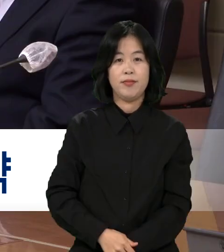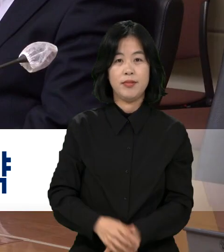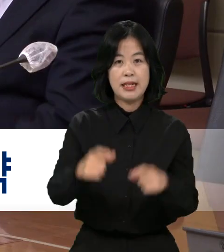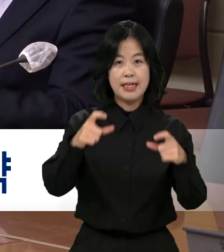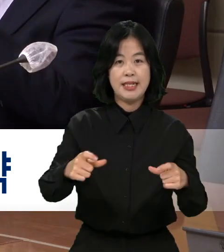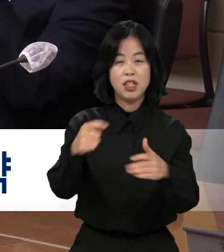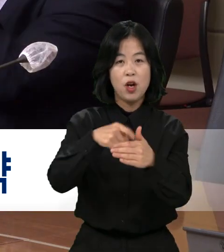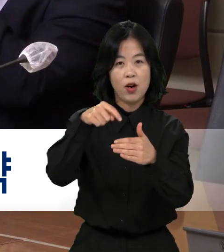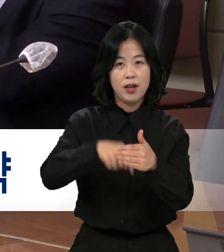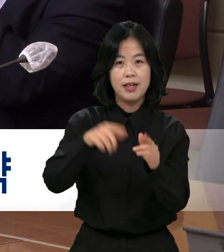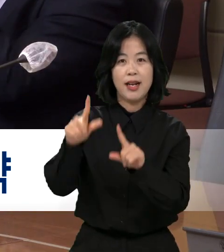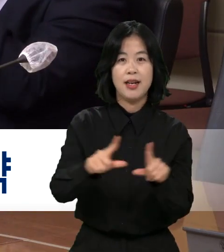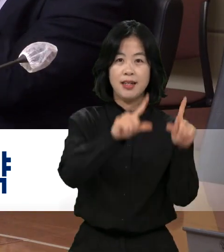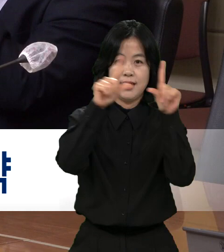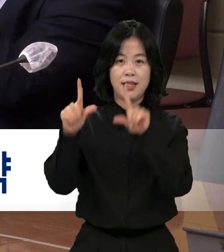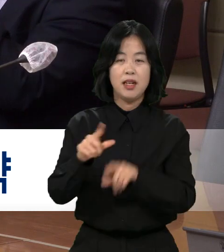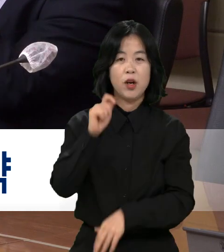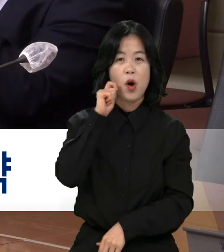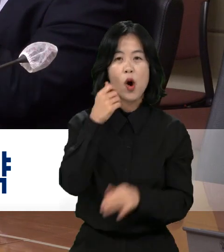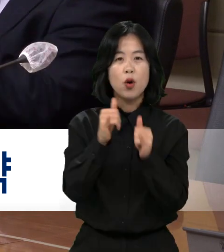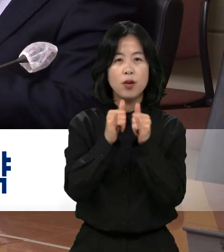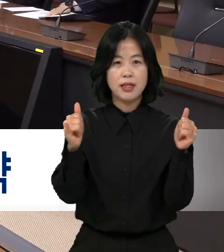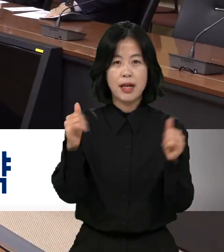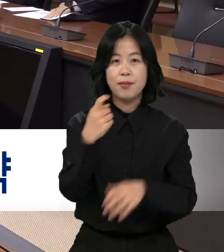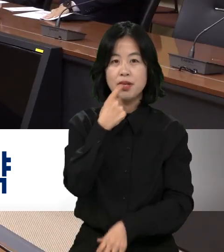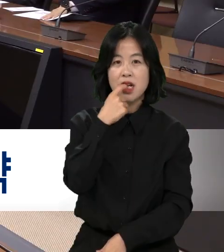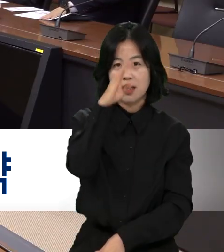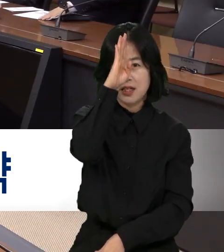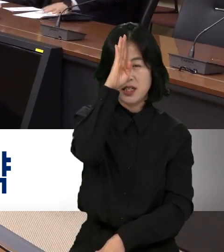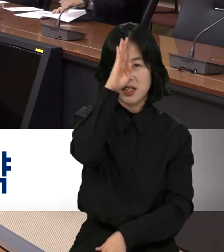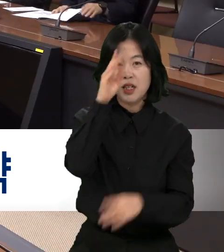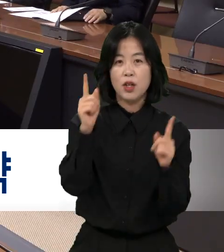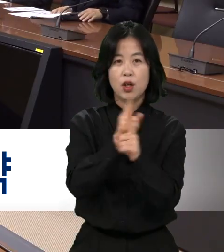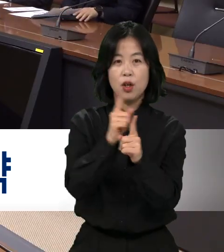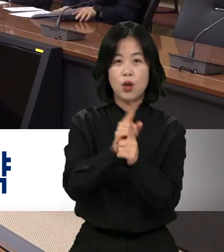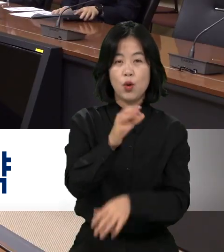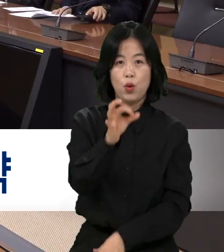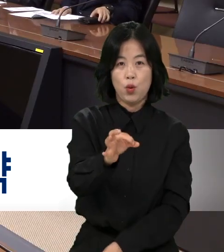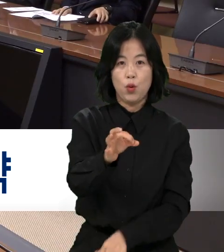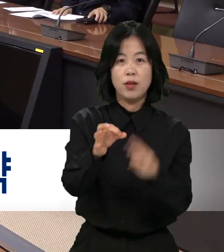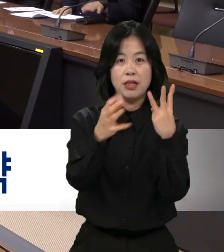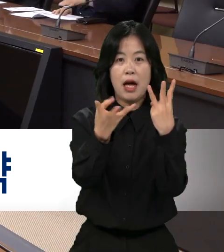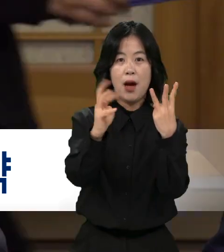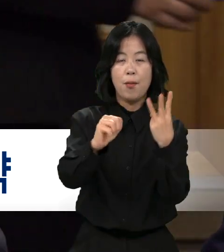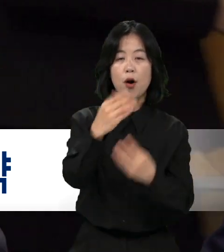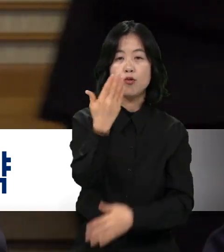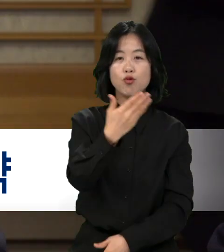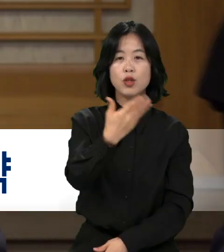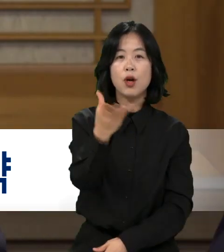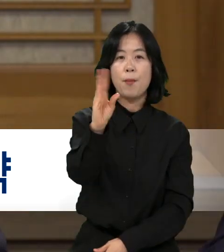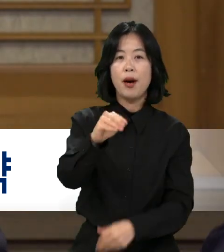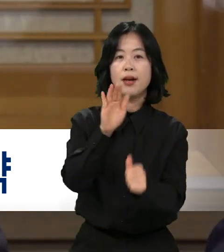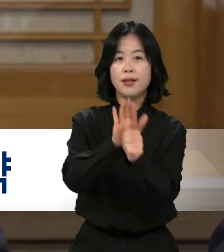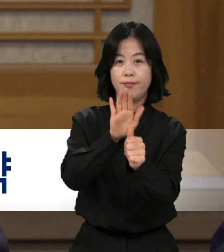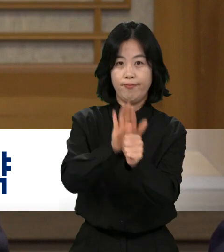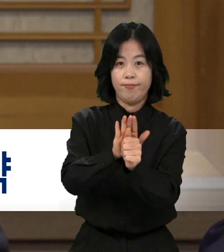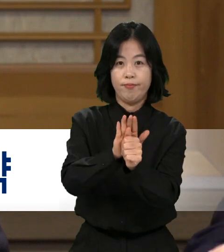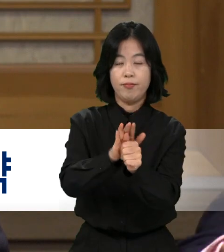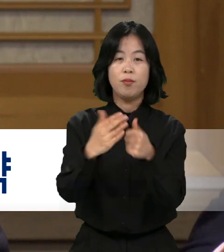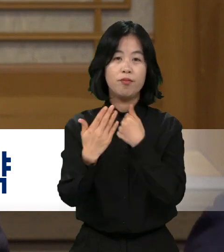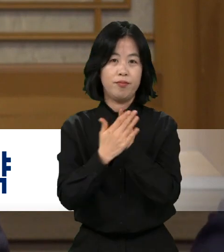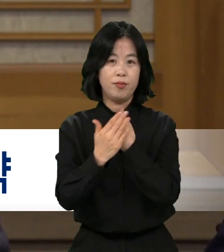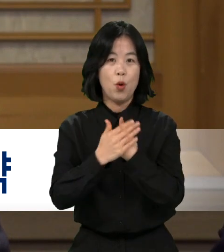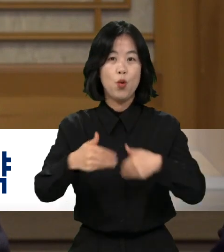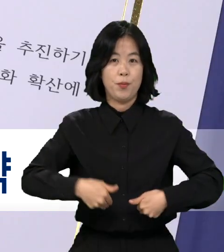협약으로 로터리 클럽은 지역내 취할 계층에 틀리 브릿지 시술비용 3억 9천만 원을 지원하며